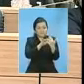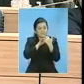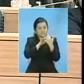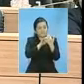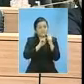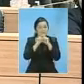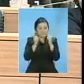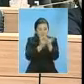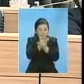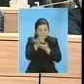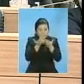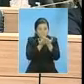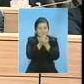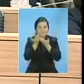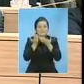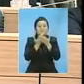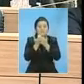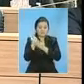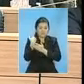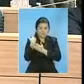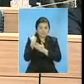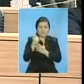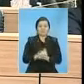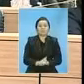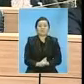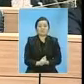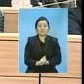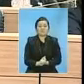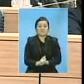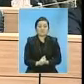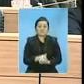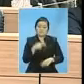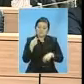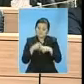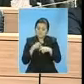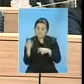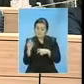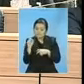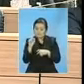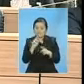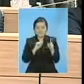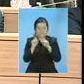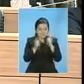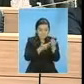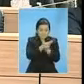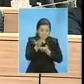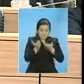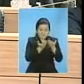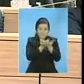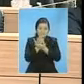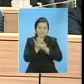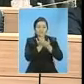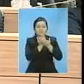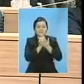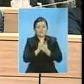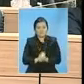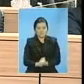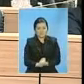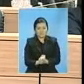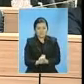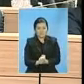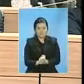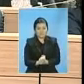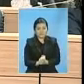หรือเสวนาแบบมนุษย์ที่มีความทุกข์อะไรแล้วก็มาพูดกันแต่ถ้า